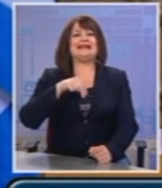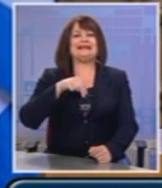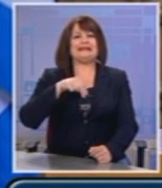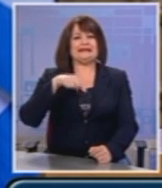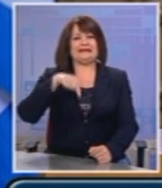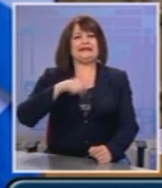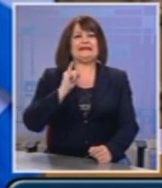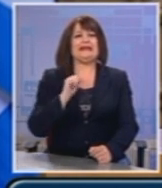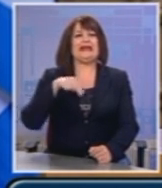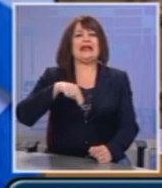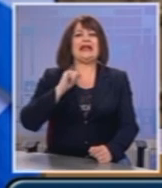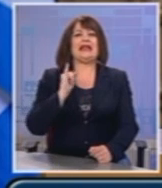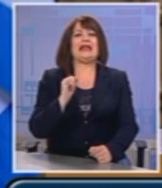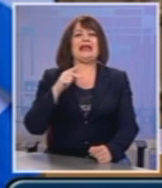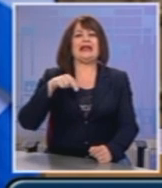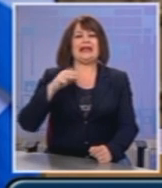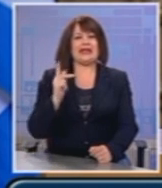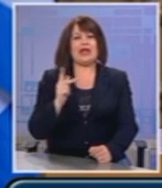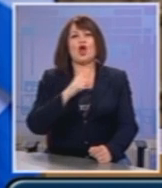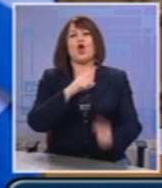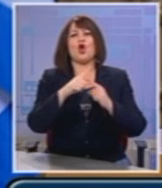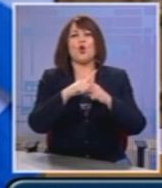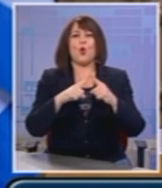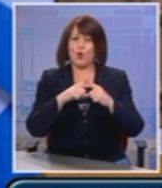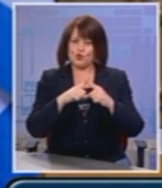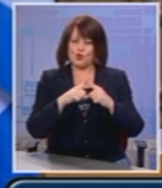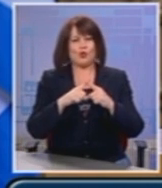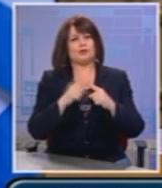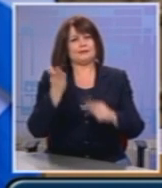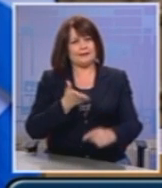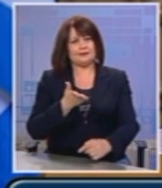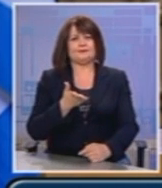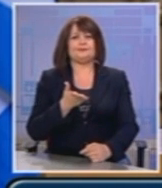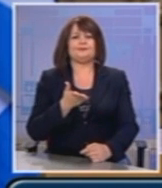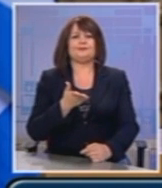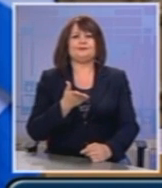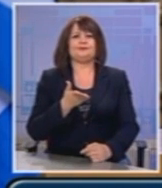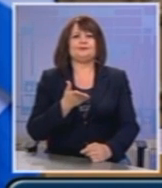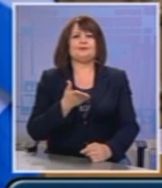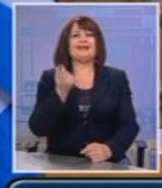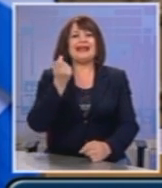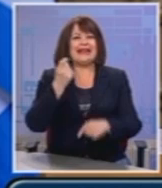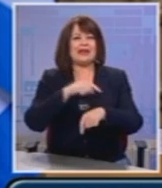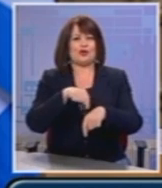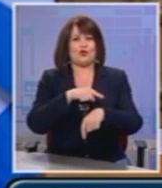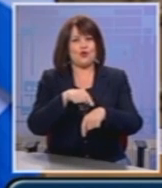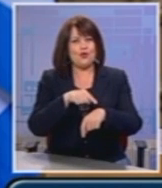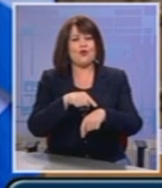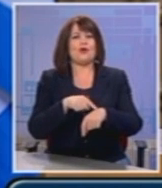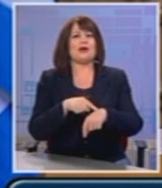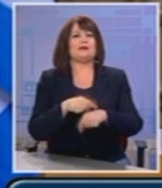και τον κύριο ανκο ο οποίος είναι μαζί μας για λίγες ώρες σε